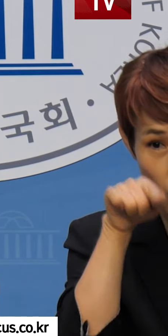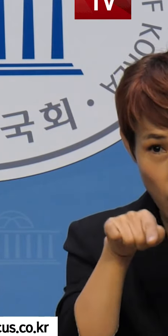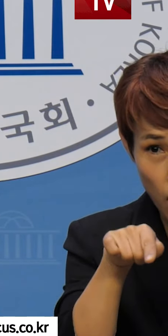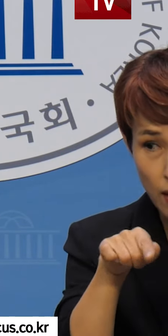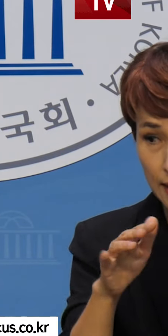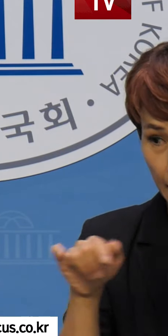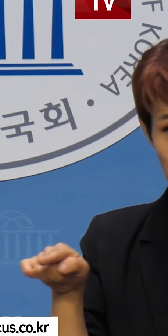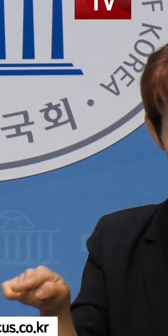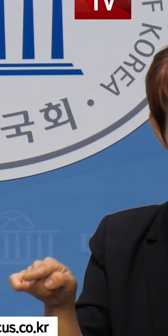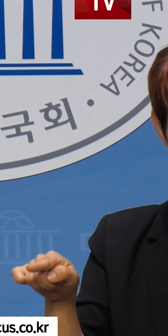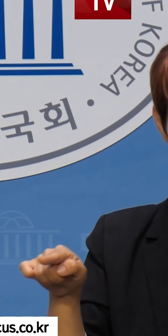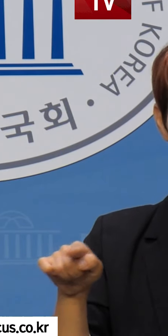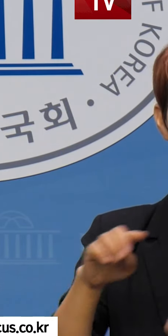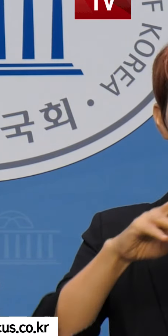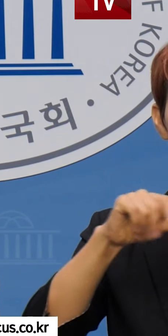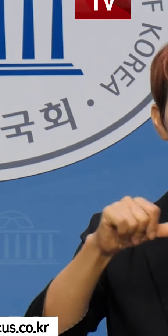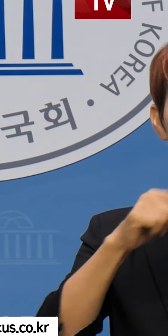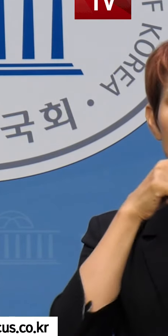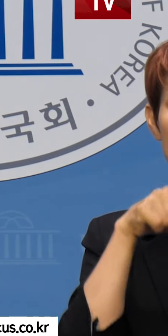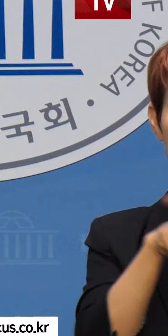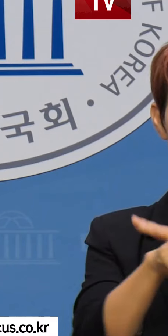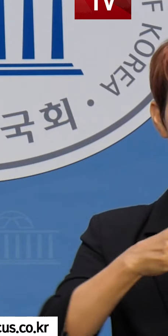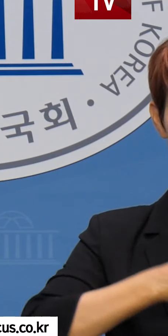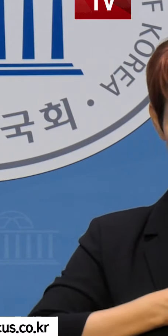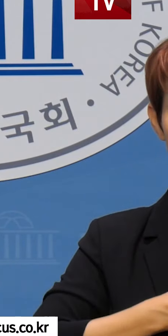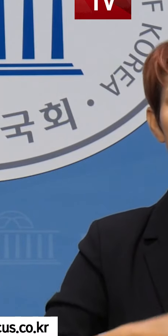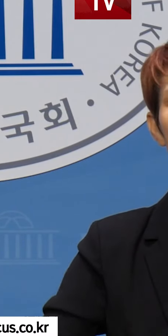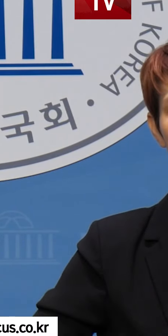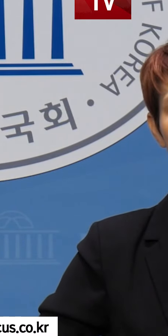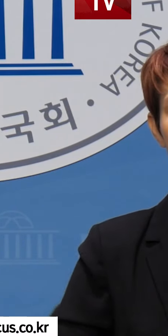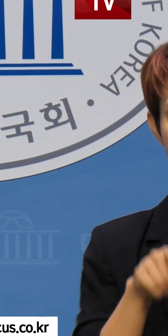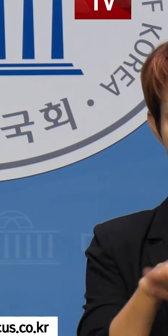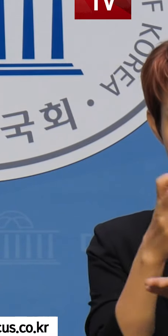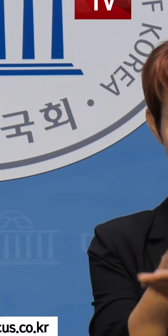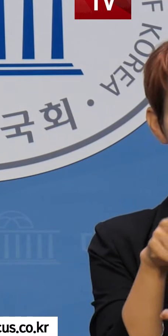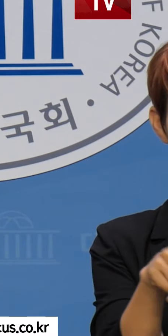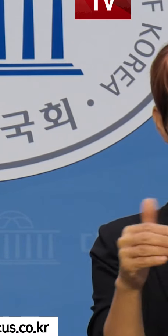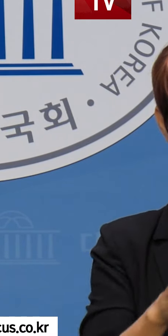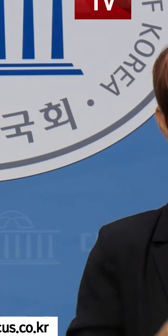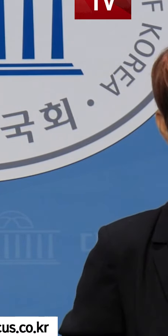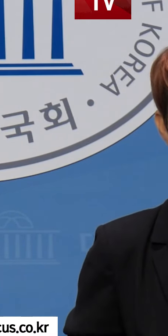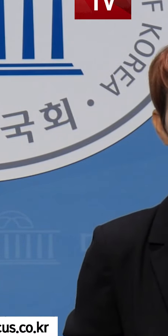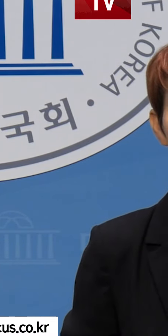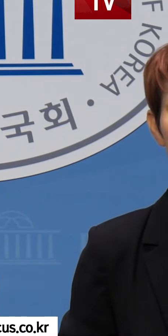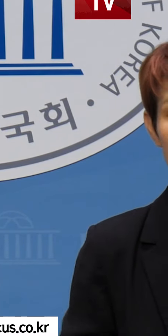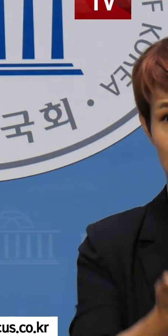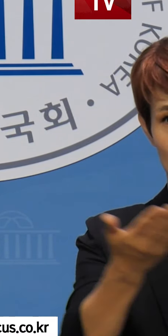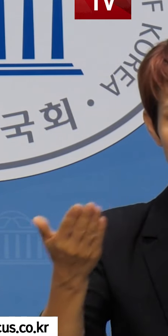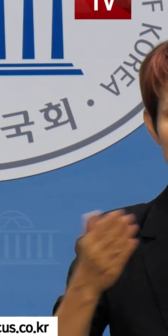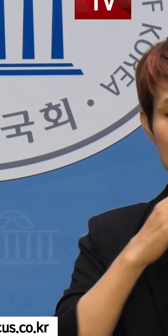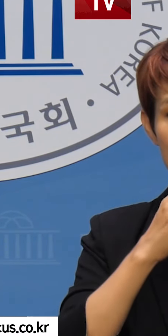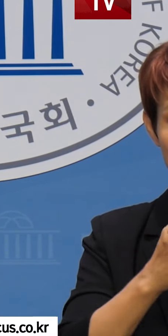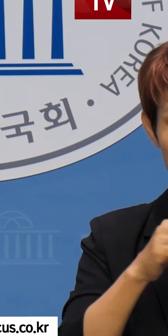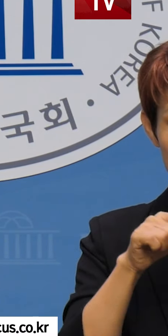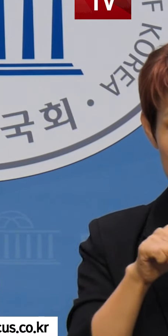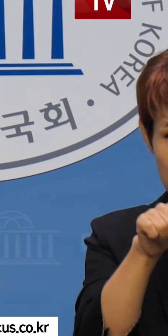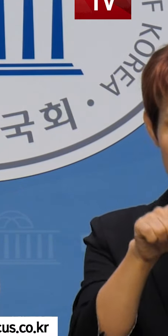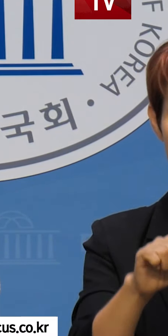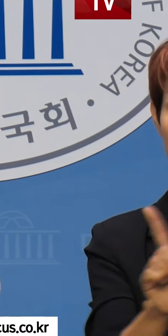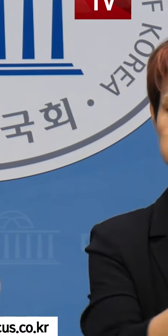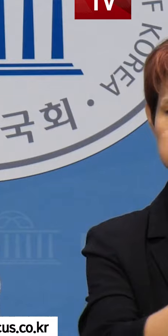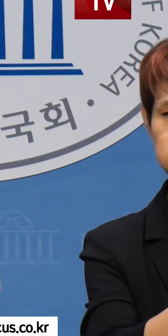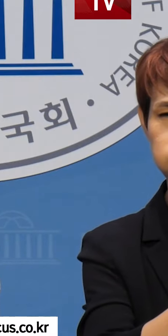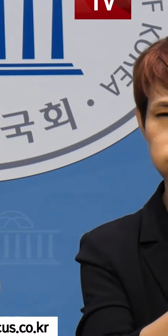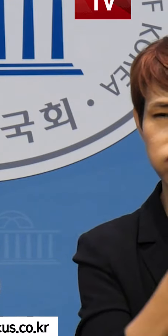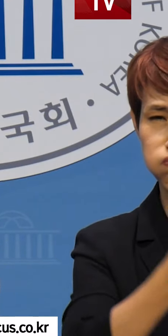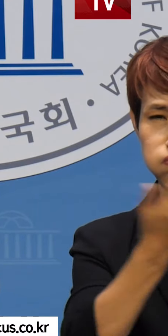살포하려는 이들 또한 국토부령을 준수하게끔 하였습니다. 국민 여러분, 대북전단 살포는 반세기